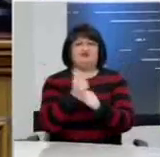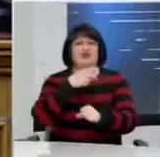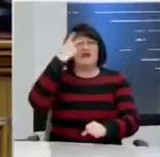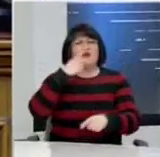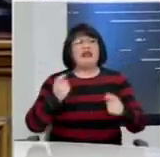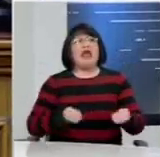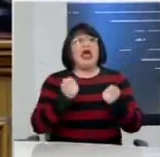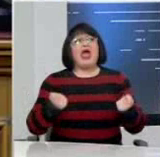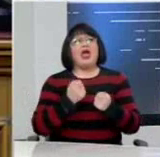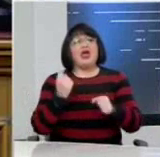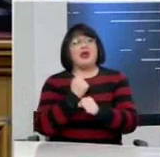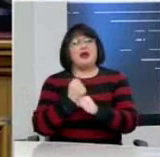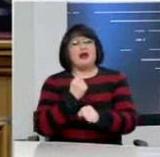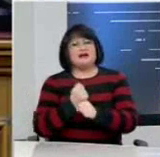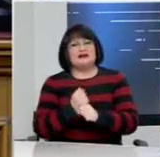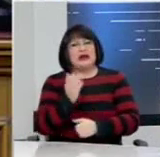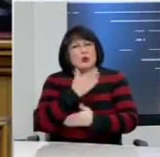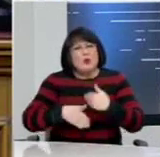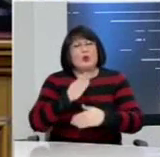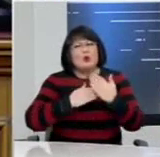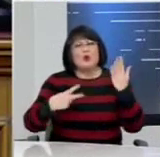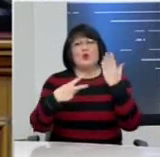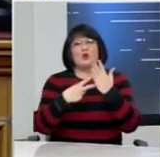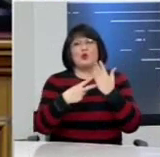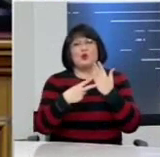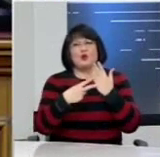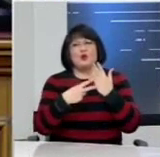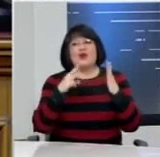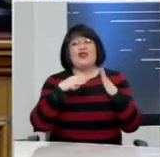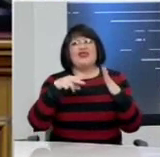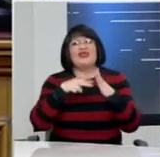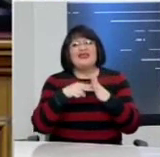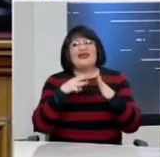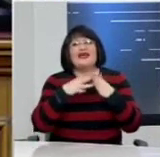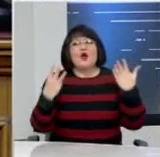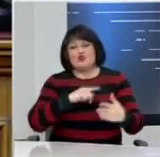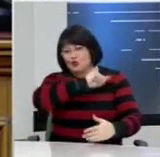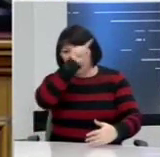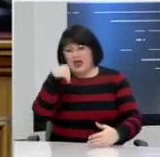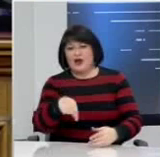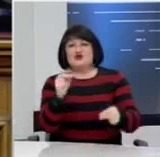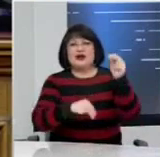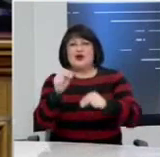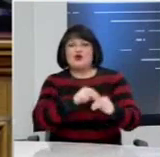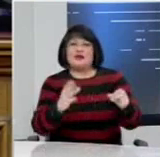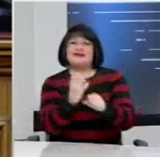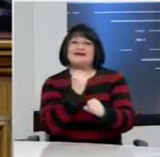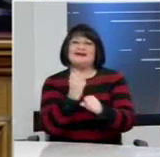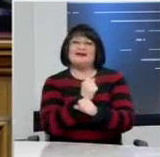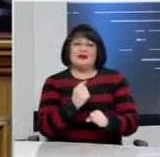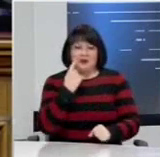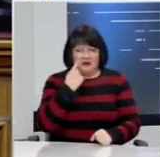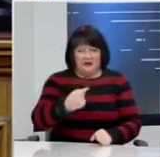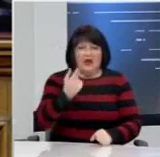κόπο, από τον Αύγουστο του 18 μέχρι και τις εκλογές, μέσα σε λίγους μήνες